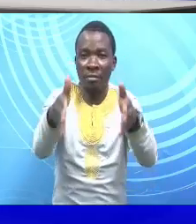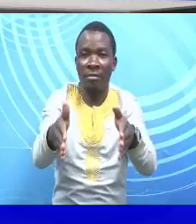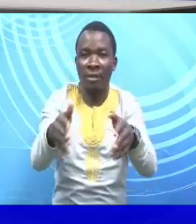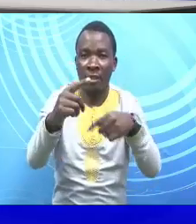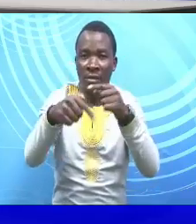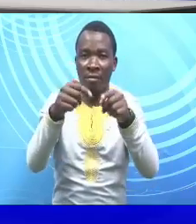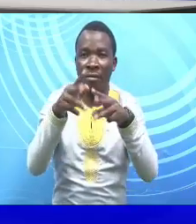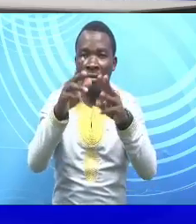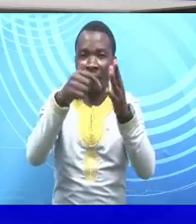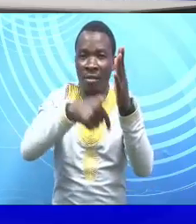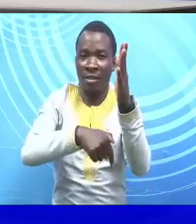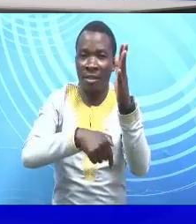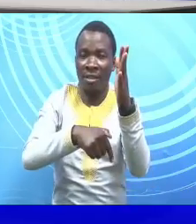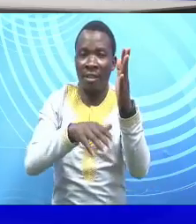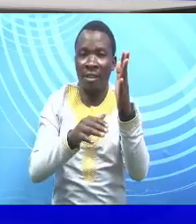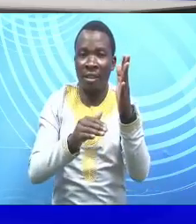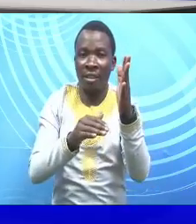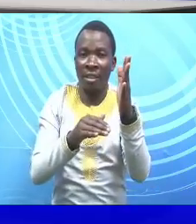buryo burambuye.